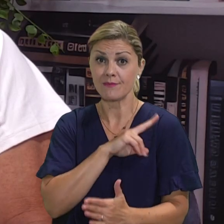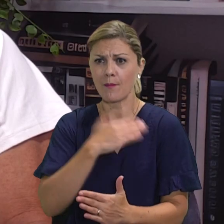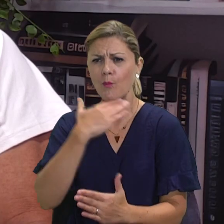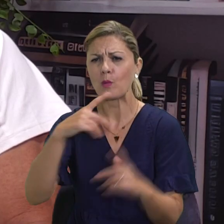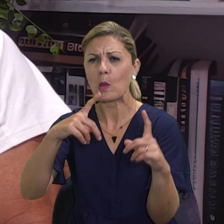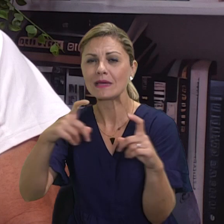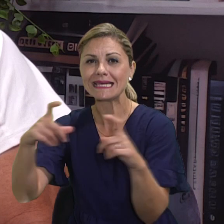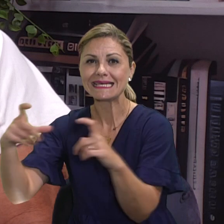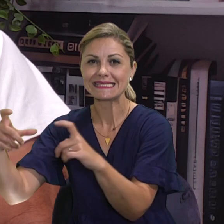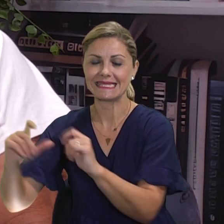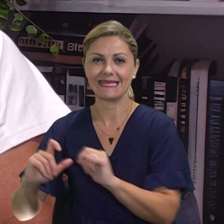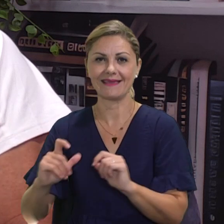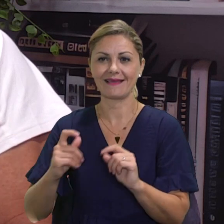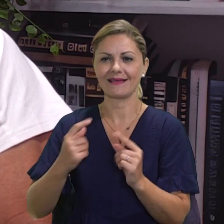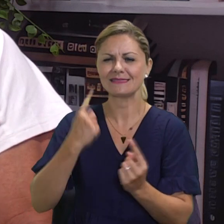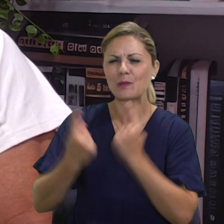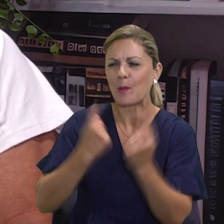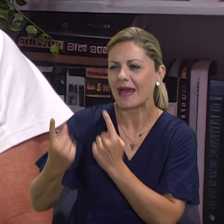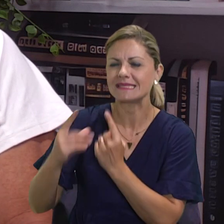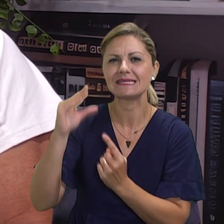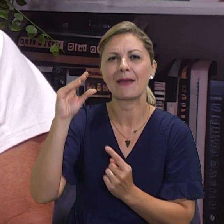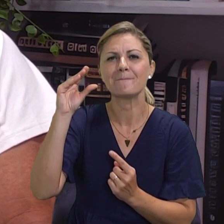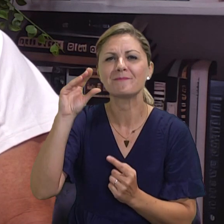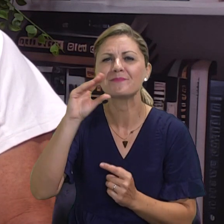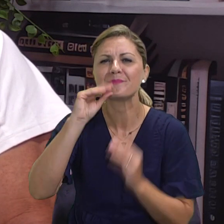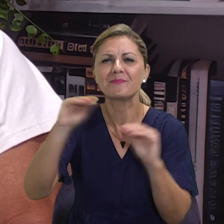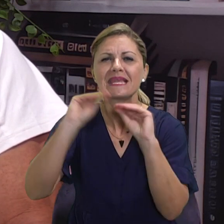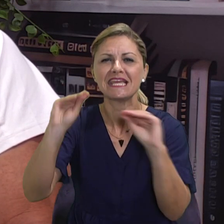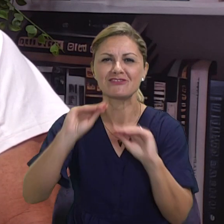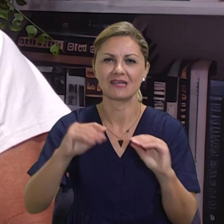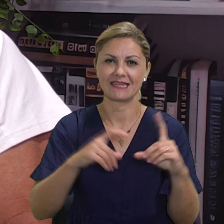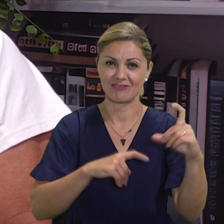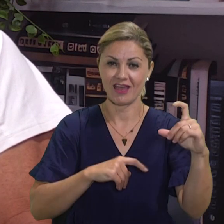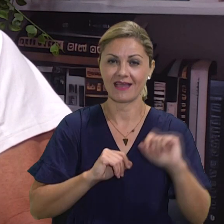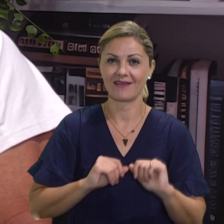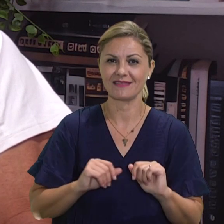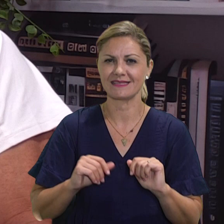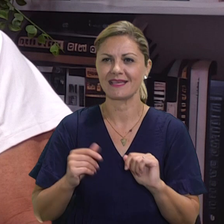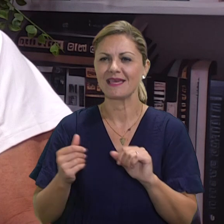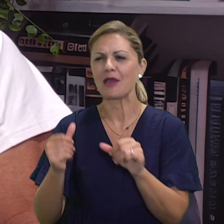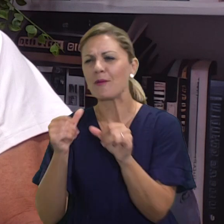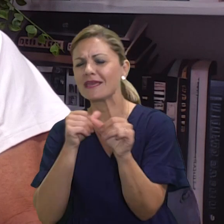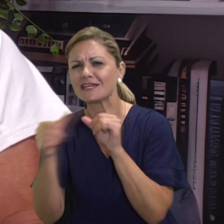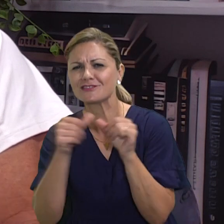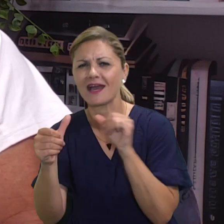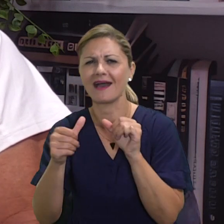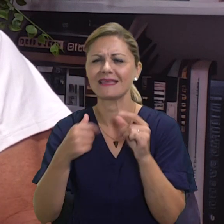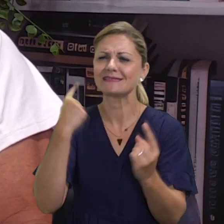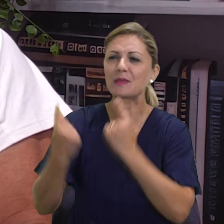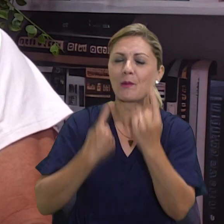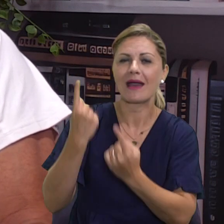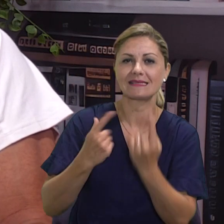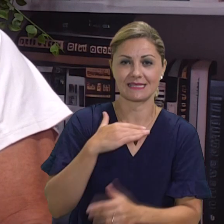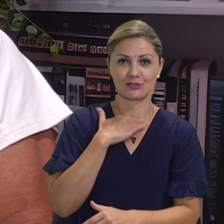toga složeno i slika i svega skupa, ali šta je tu interesantno, što tu ima sigurno 30 pričica na Čakavici koje su vezane za